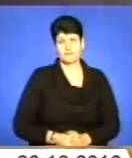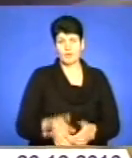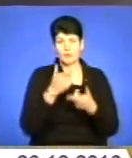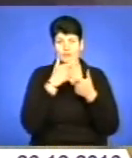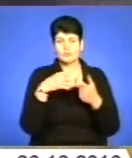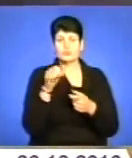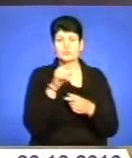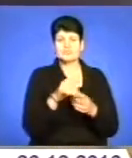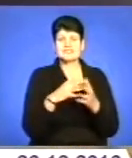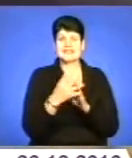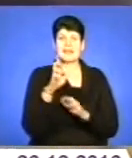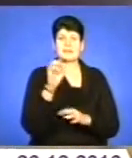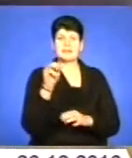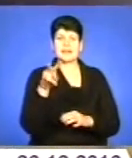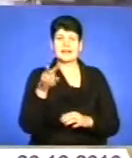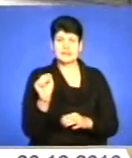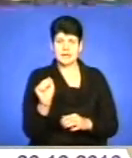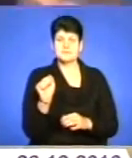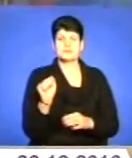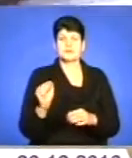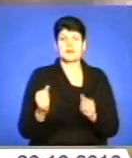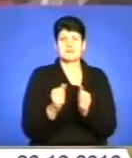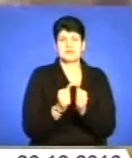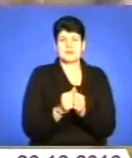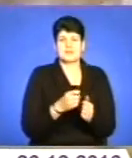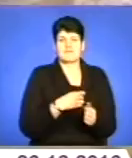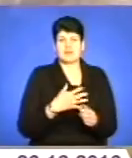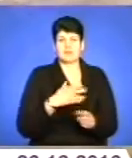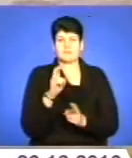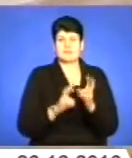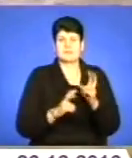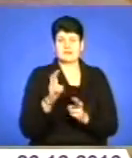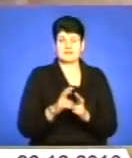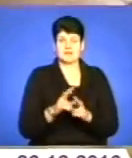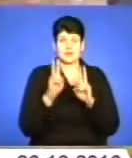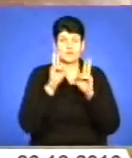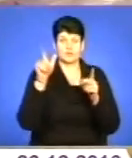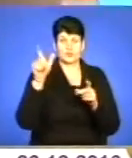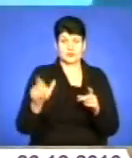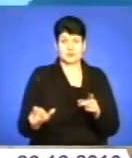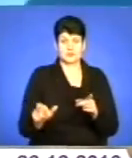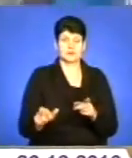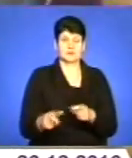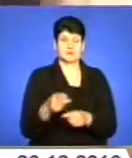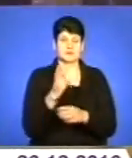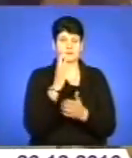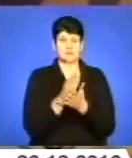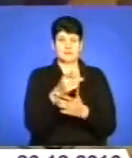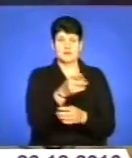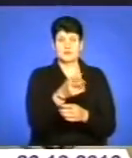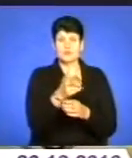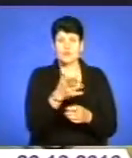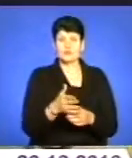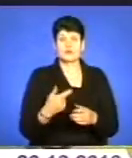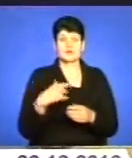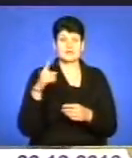Повідомлення про те, що в селі Біле на вулиці Бродівська Бічна на території приватного підприємства невідомий погрожує зброєю, надійшло на лінію 102 23